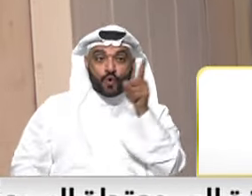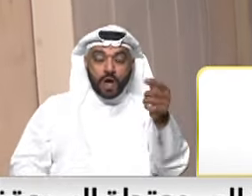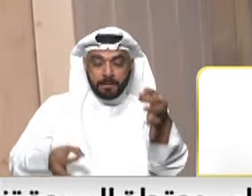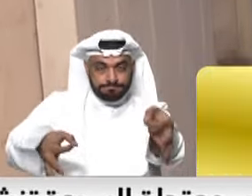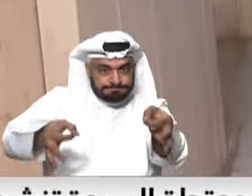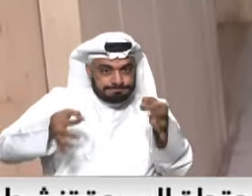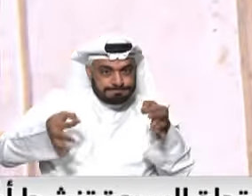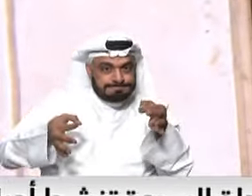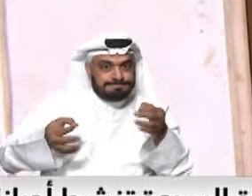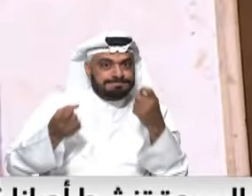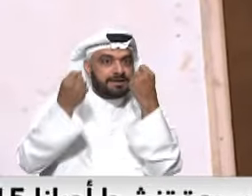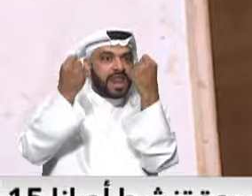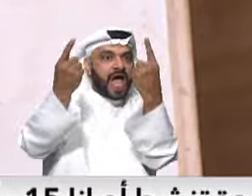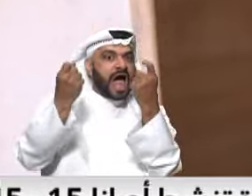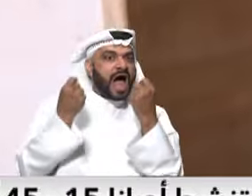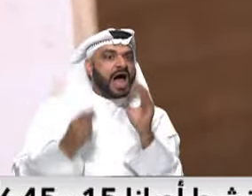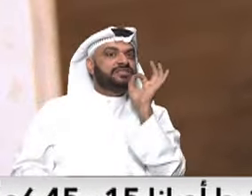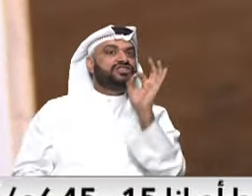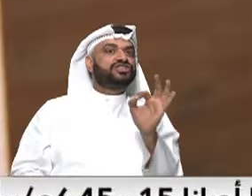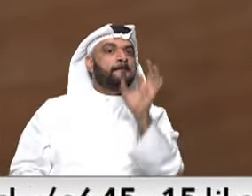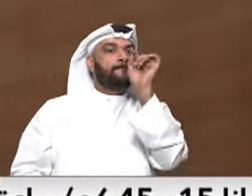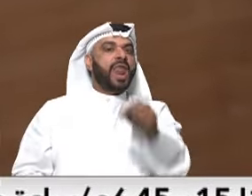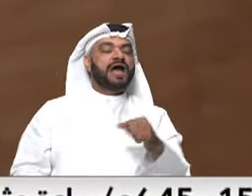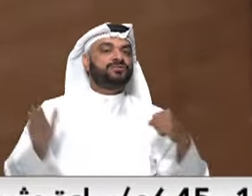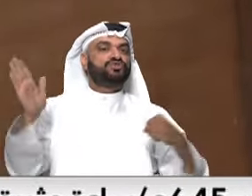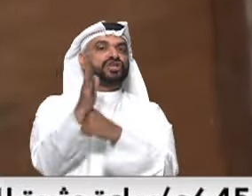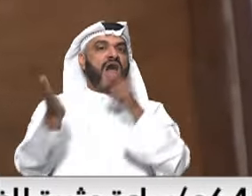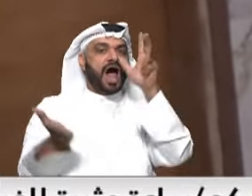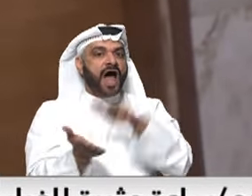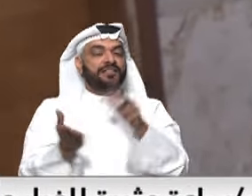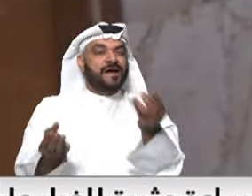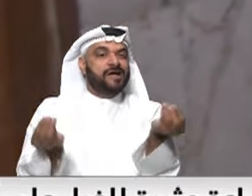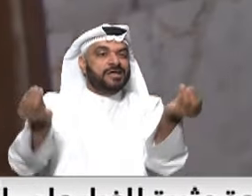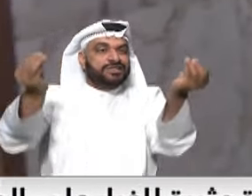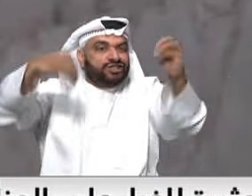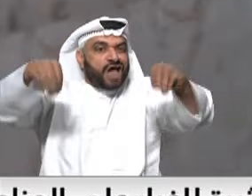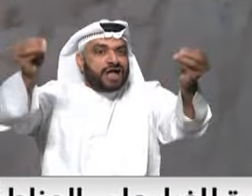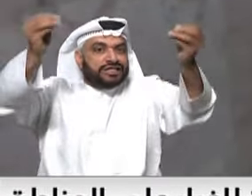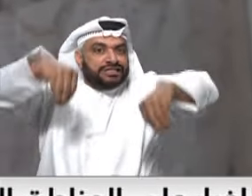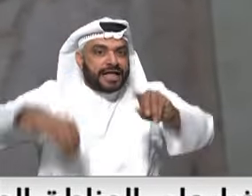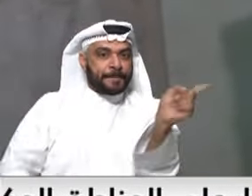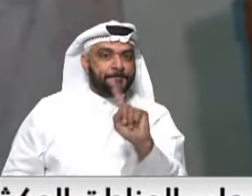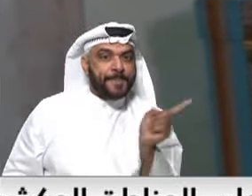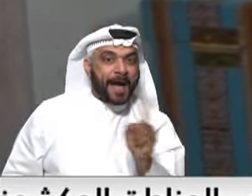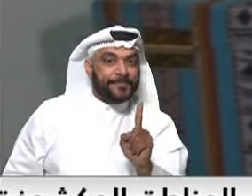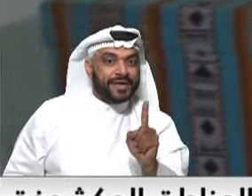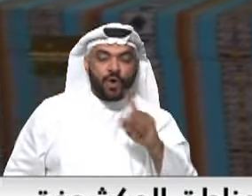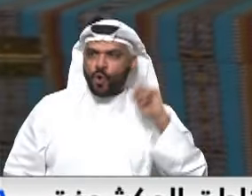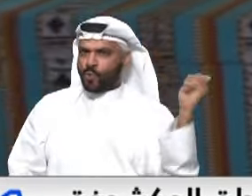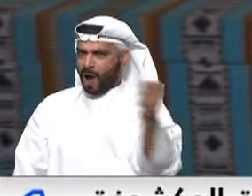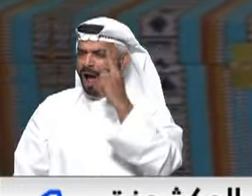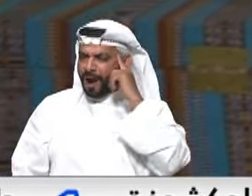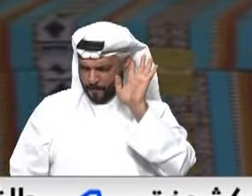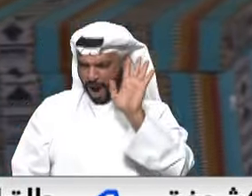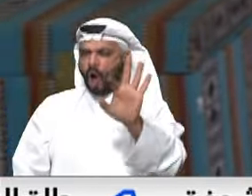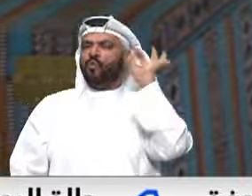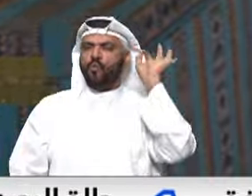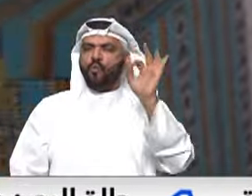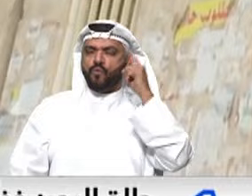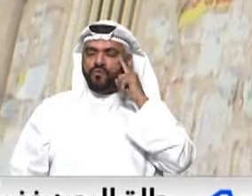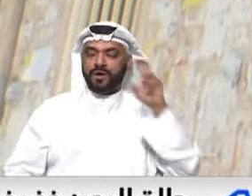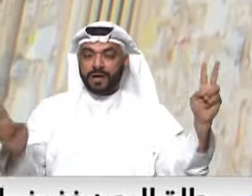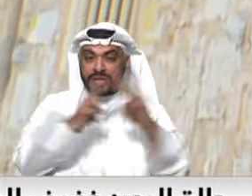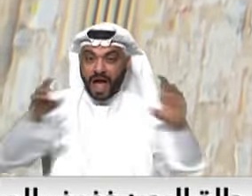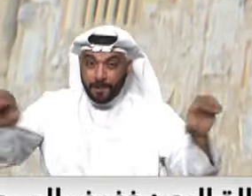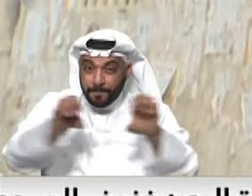زيادة العمران الاقتصادي في البلاد بشكل كبير، بل أصبح العقار الاستثماري وجهة استثمارية مزوجة